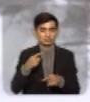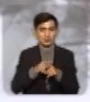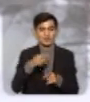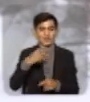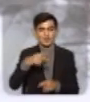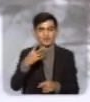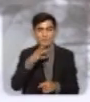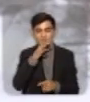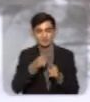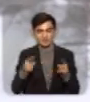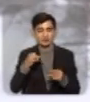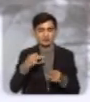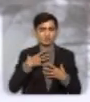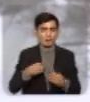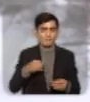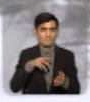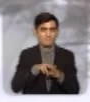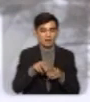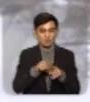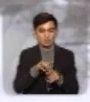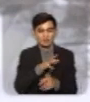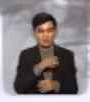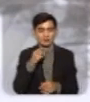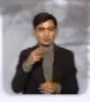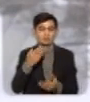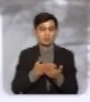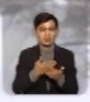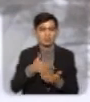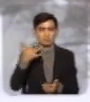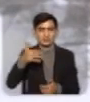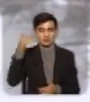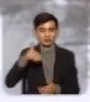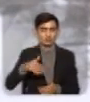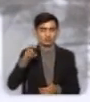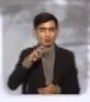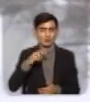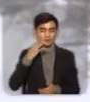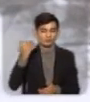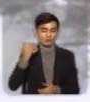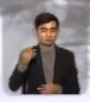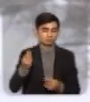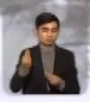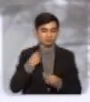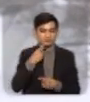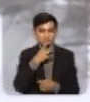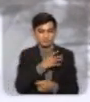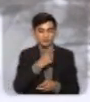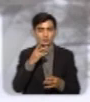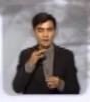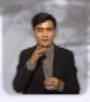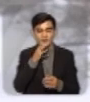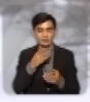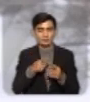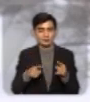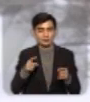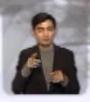22 аймен құртылған денсаулықтар үшін екі азамат шамамен 50 мың ақш долларын дауламақ. Ал әзірге олардың елдеріне